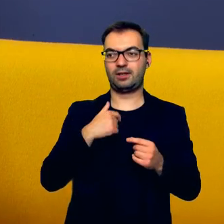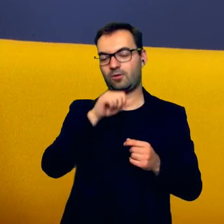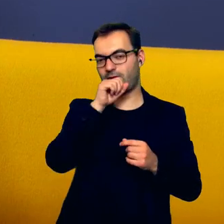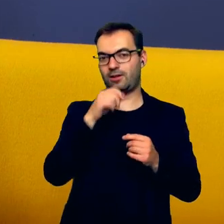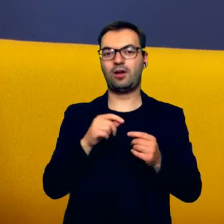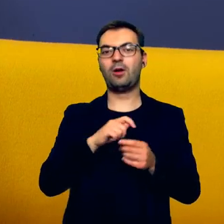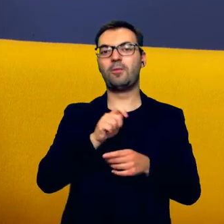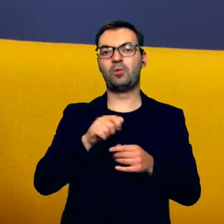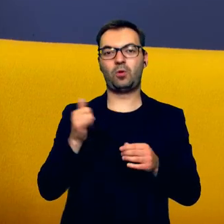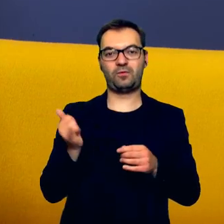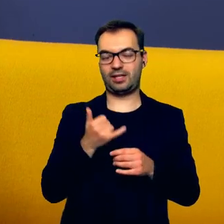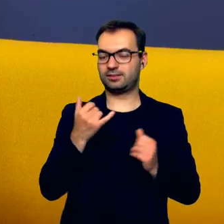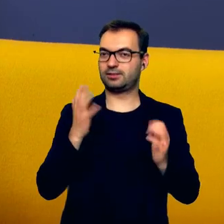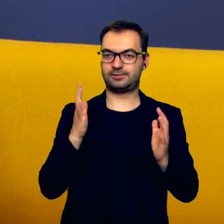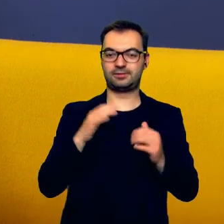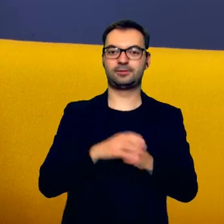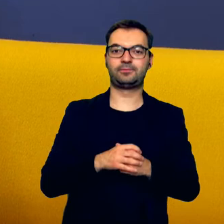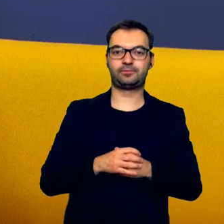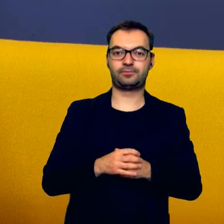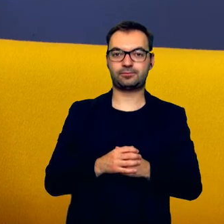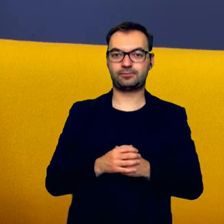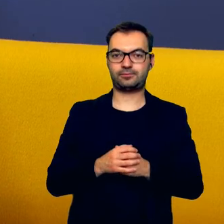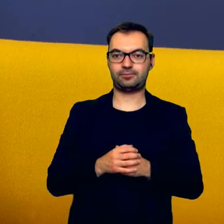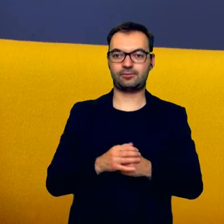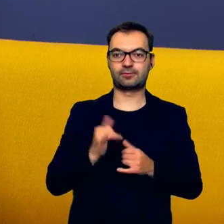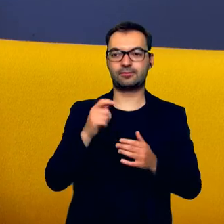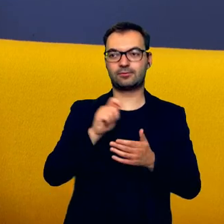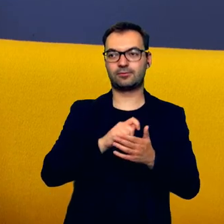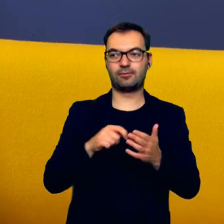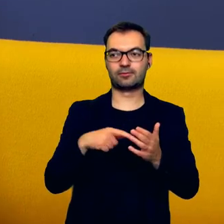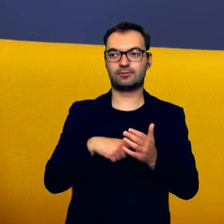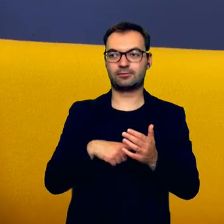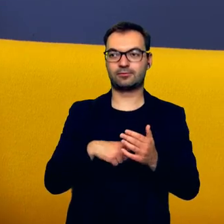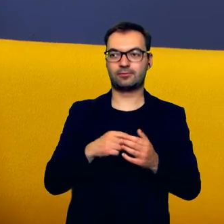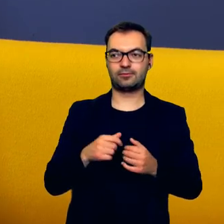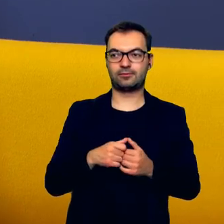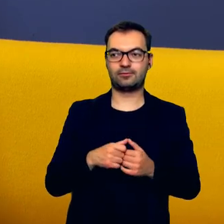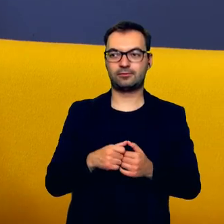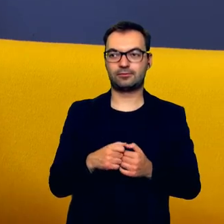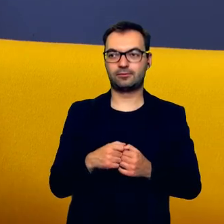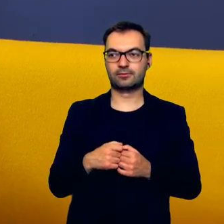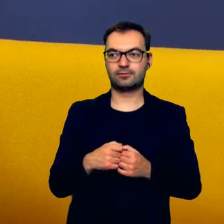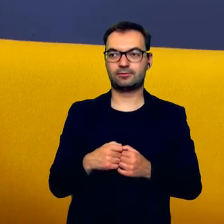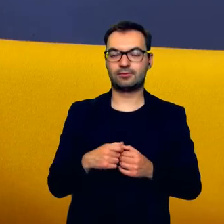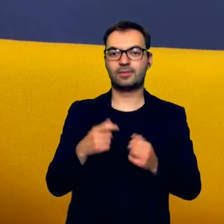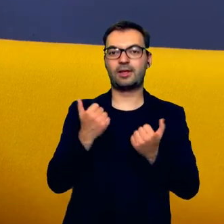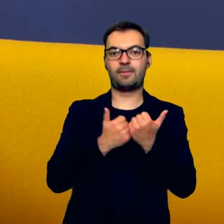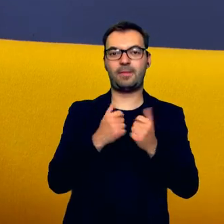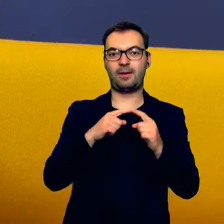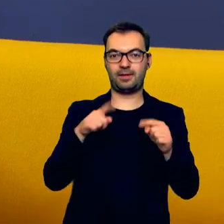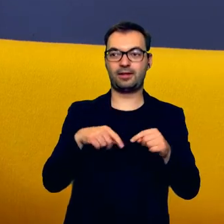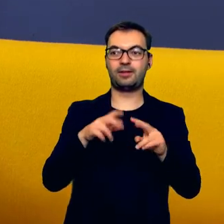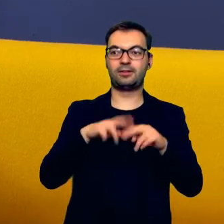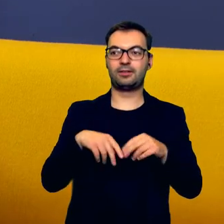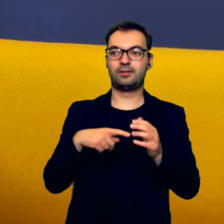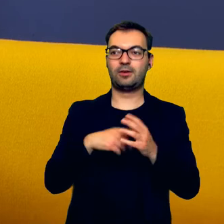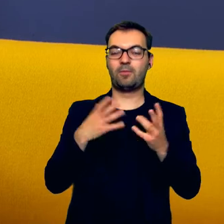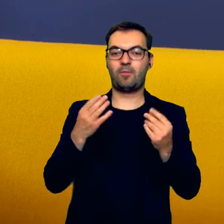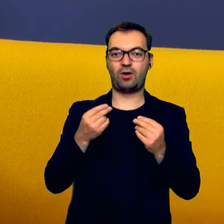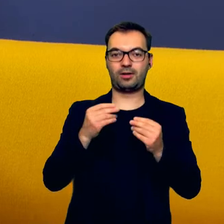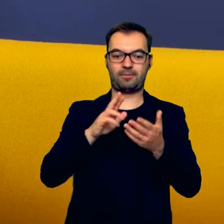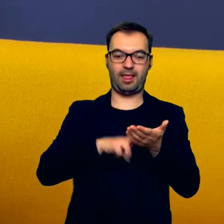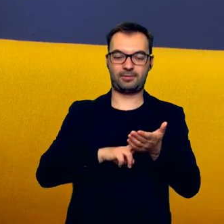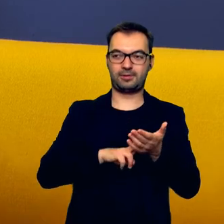jestem miłośnikiem wiecznych piór. Otóż kiedy pisał, no to na papierze pozostał